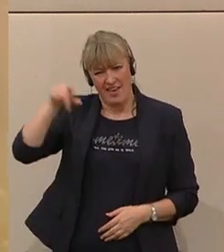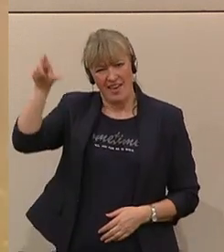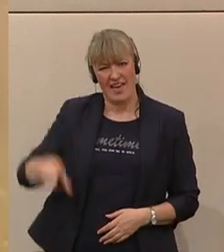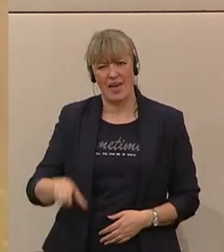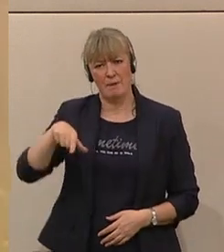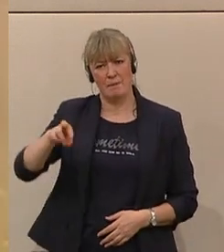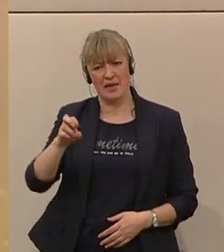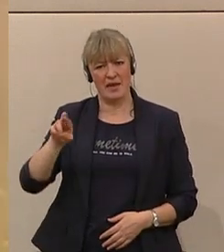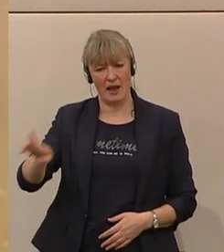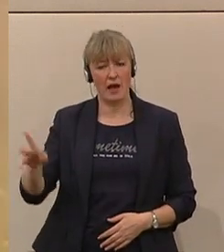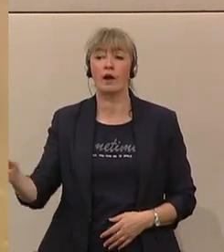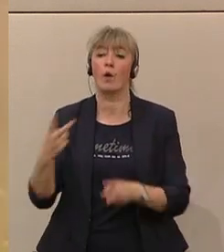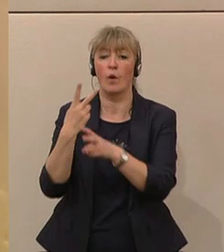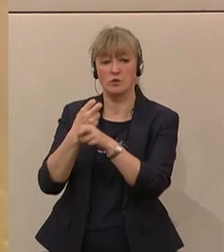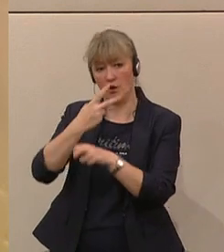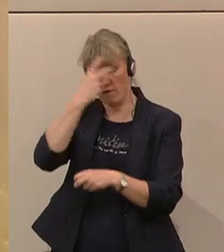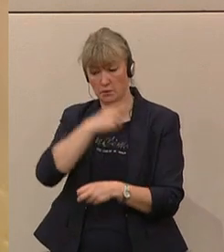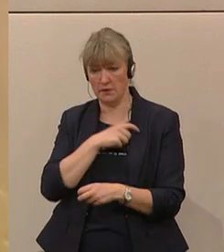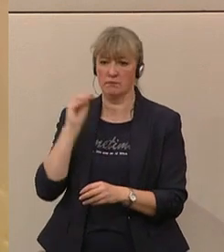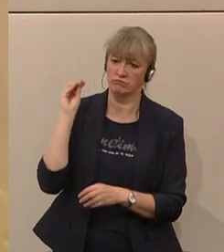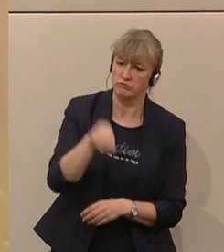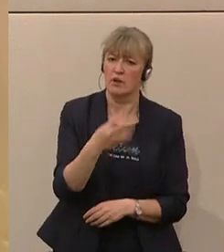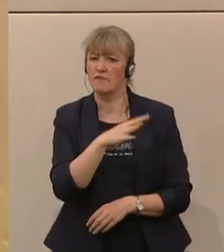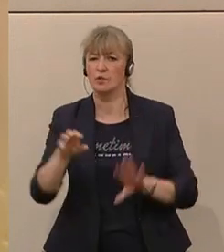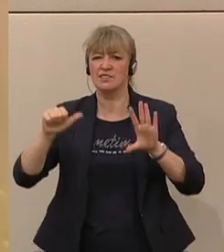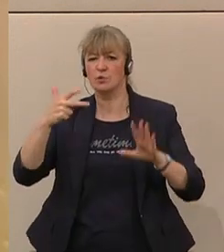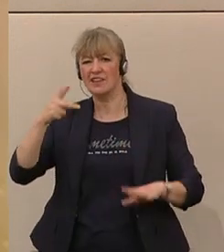der Österreichischen Volkspartei